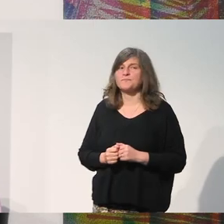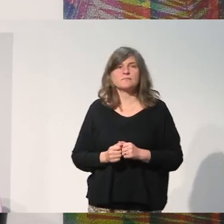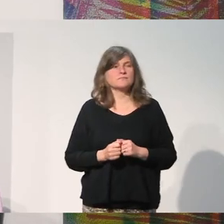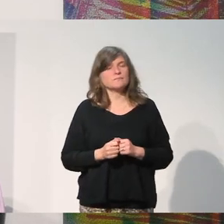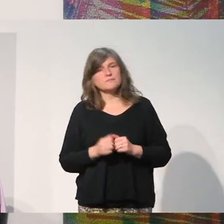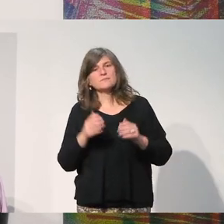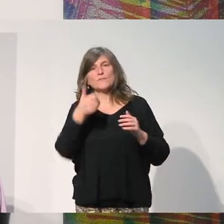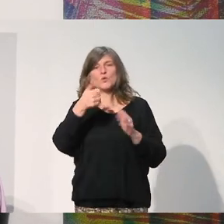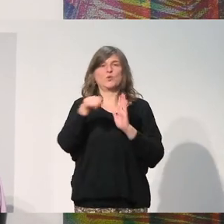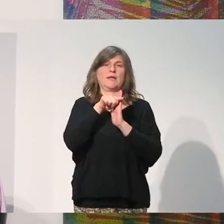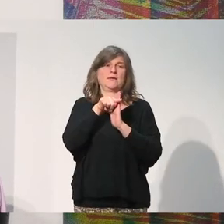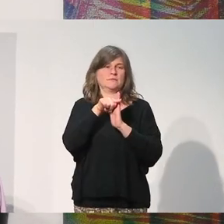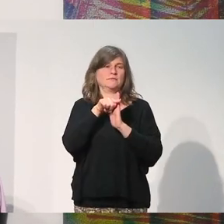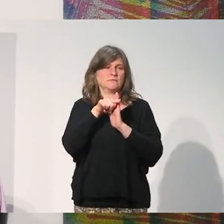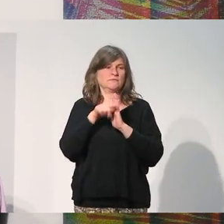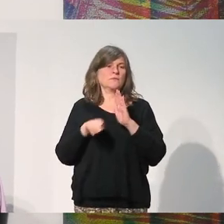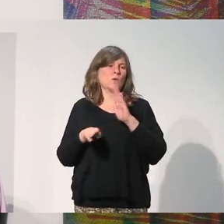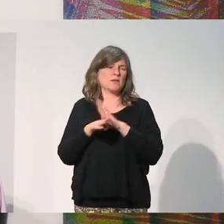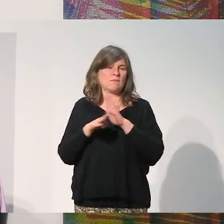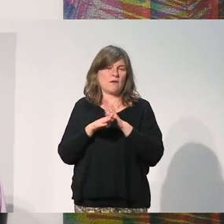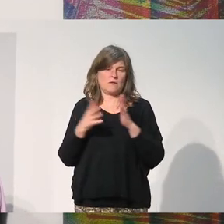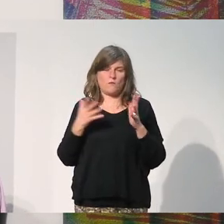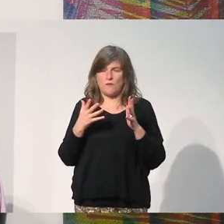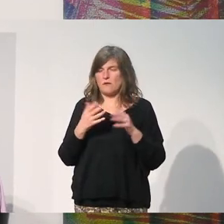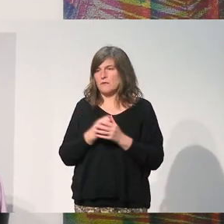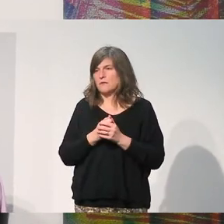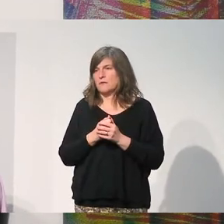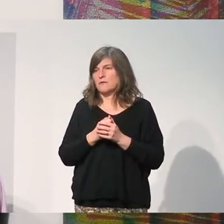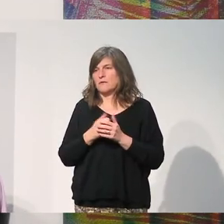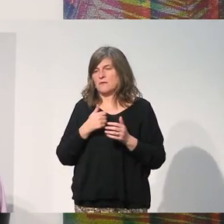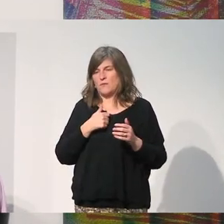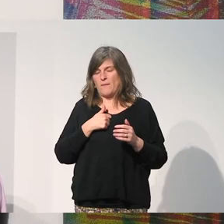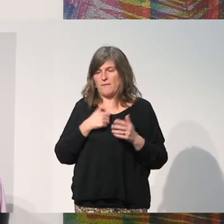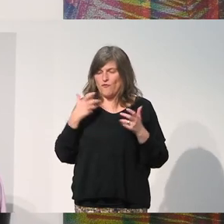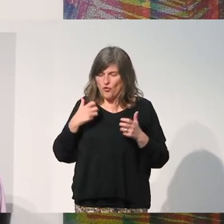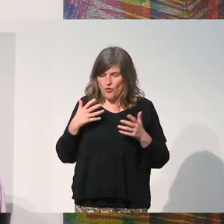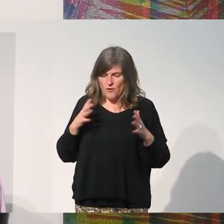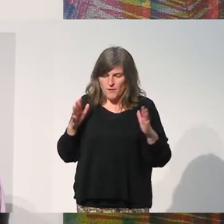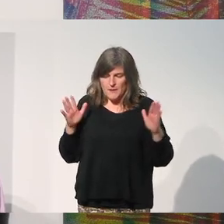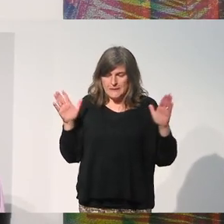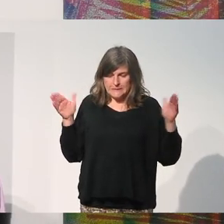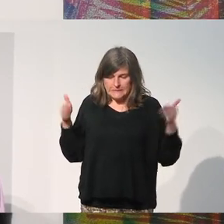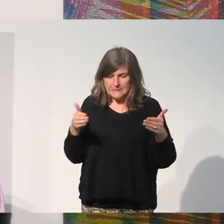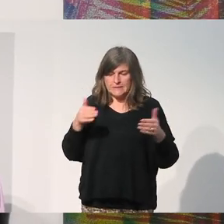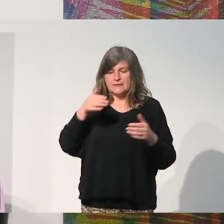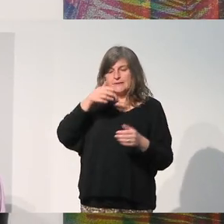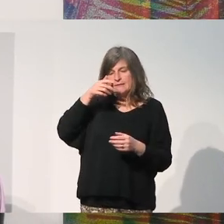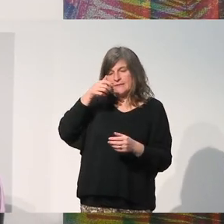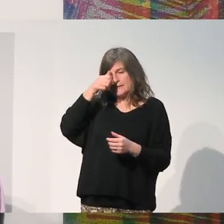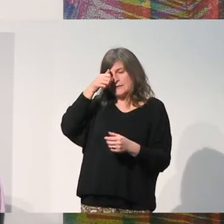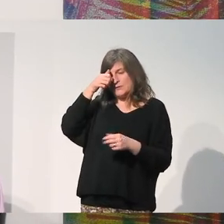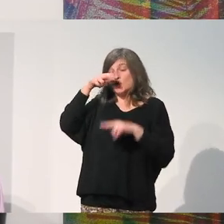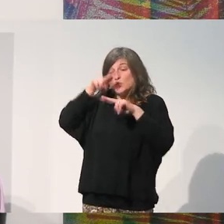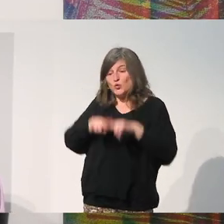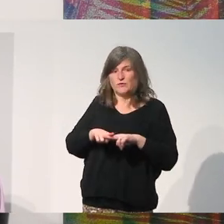avec une règle au début, c'est de me restreindre à ce dont je me souviens et ce que j'ai